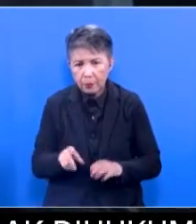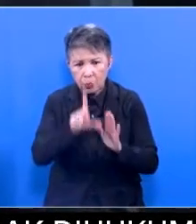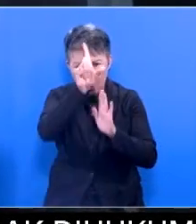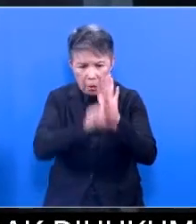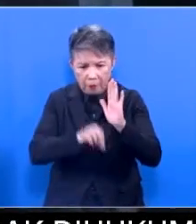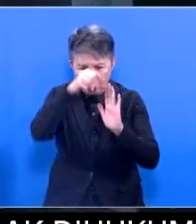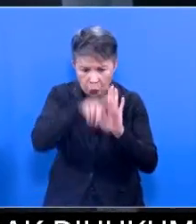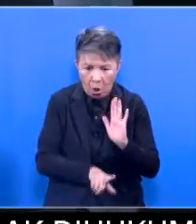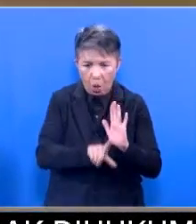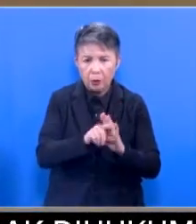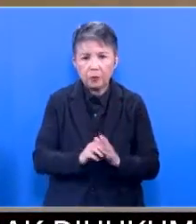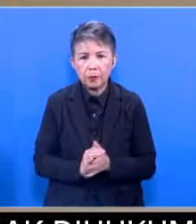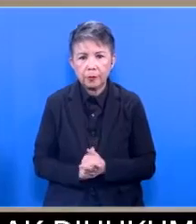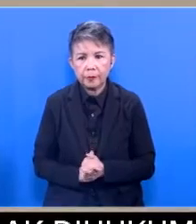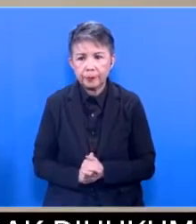lift.